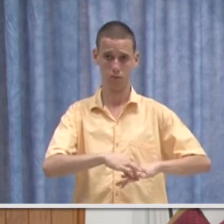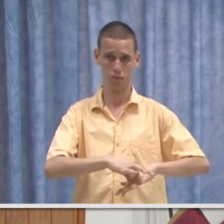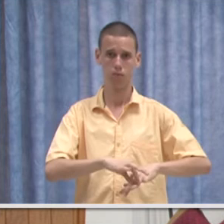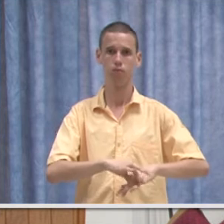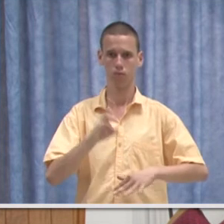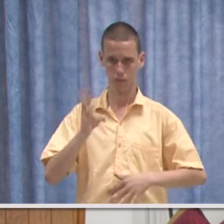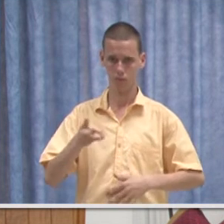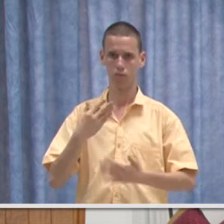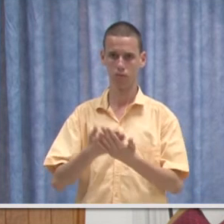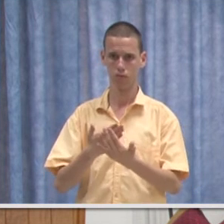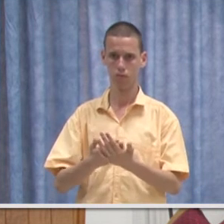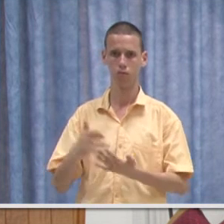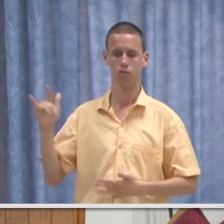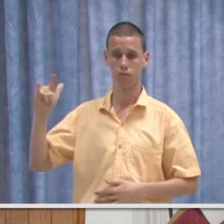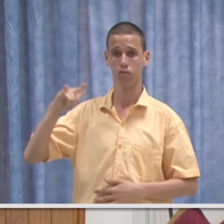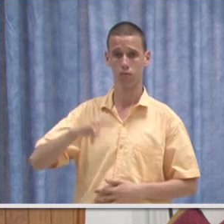Marié, c'est ça.